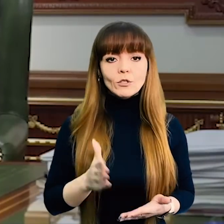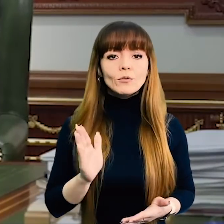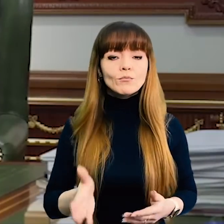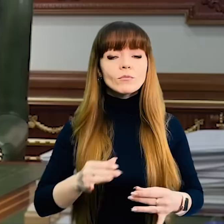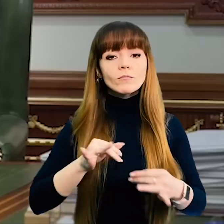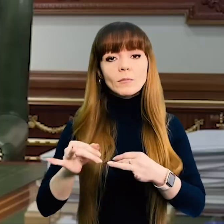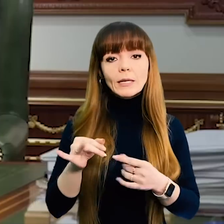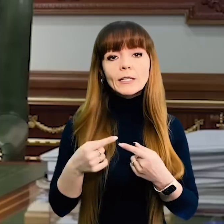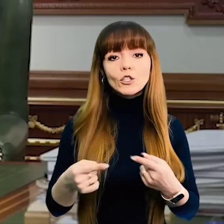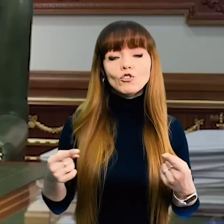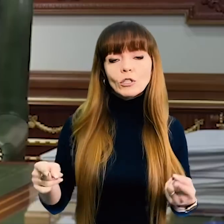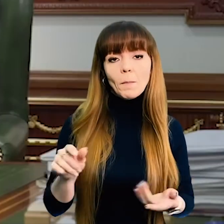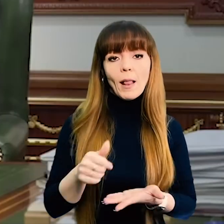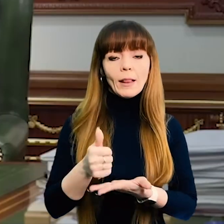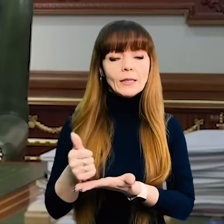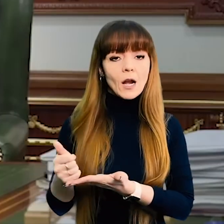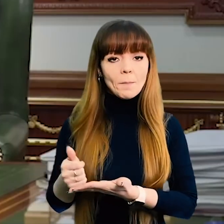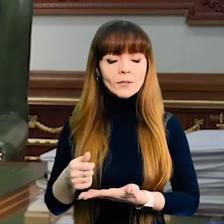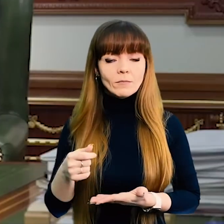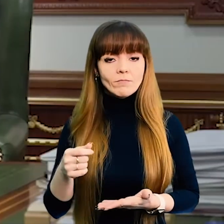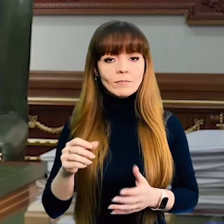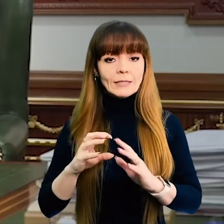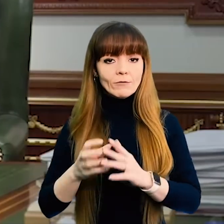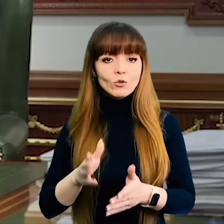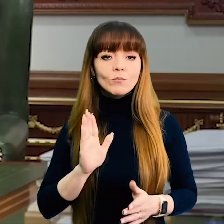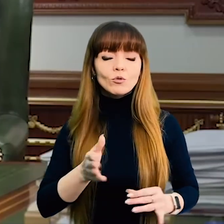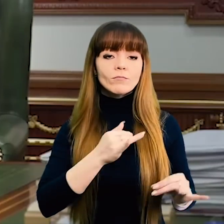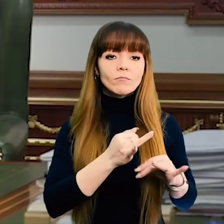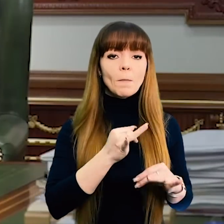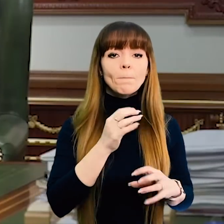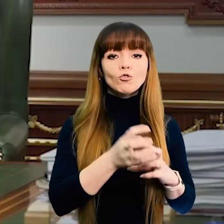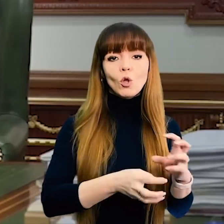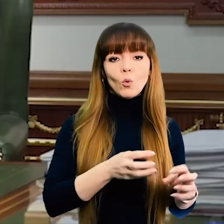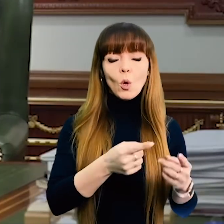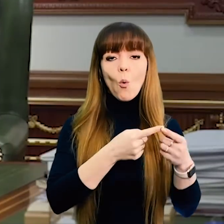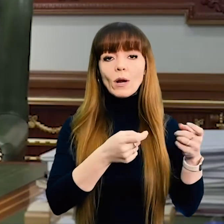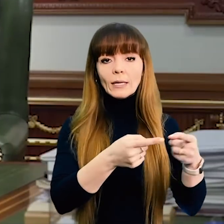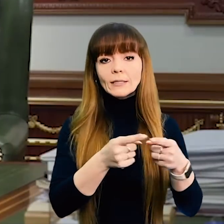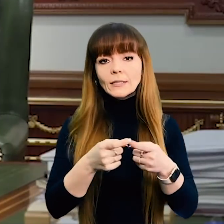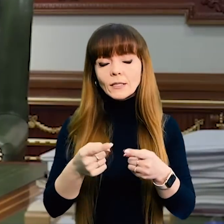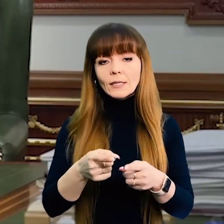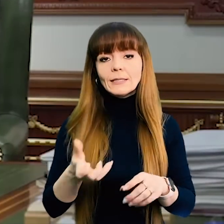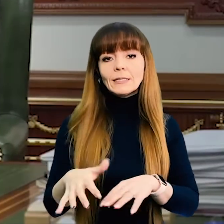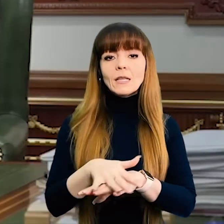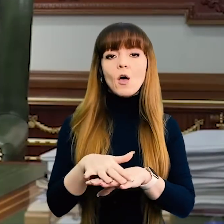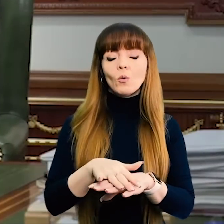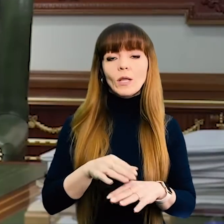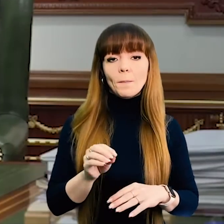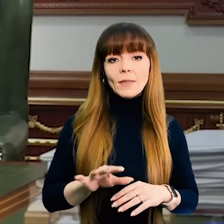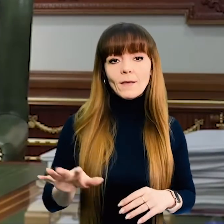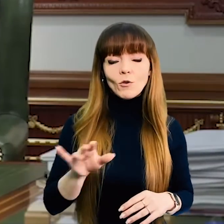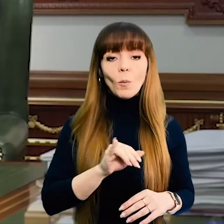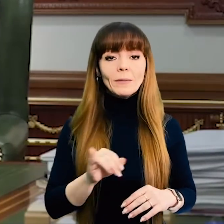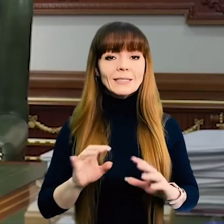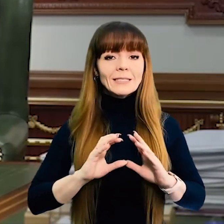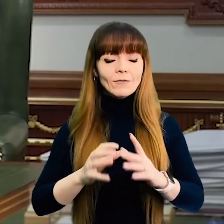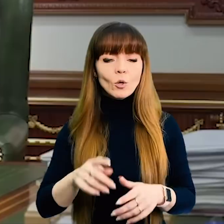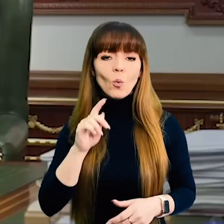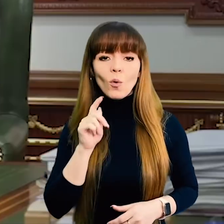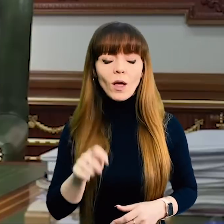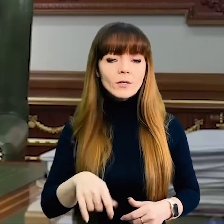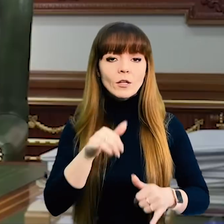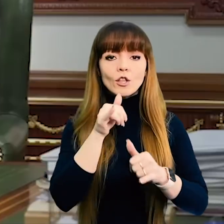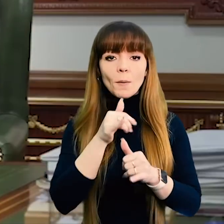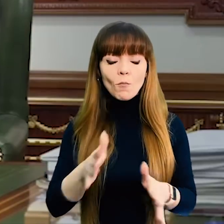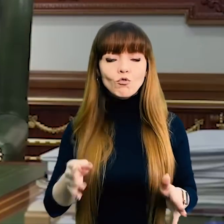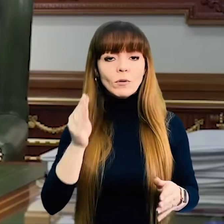цю активність. Буду говорити з іншими лідерами світу. Буду працювати із міжнародними організаціями, з народами Європи і